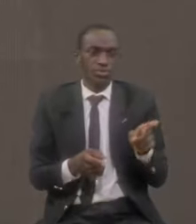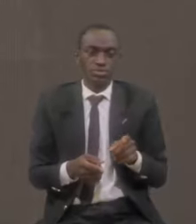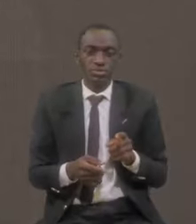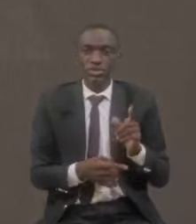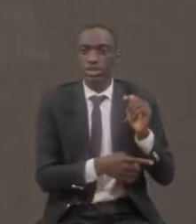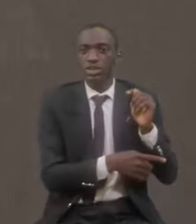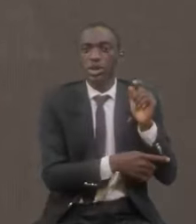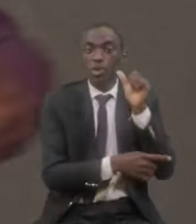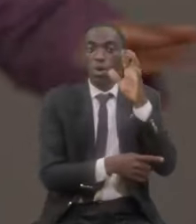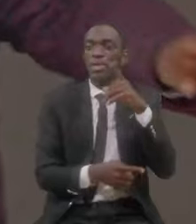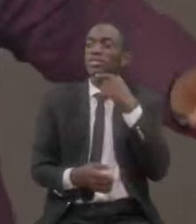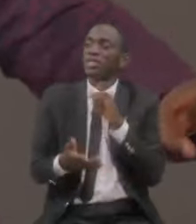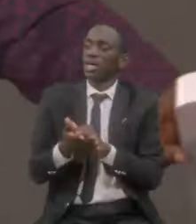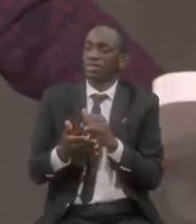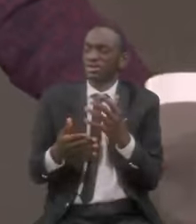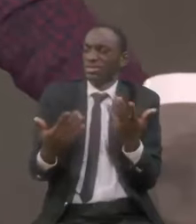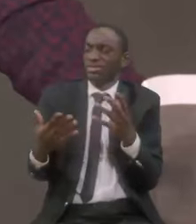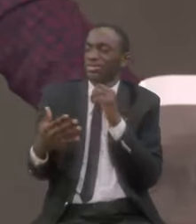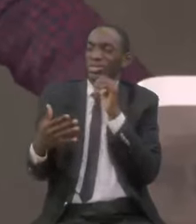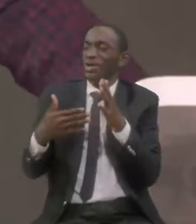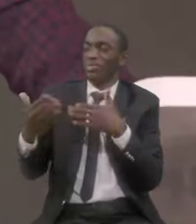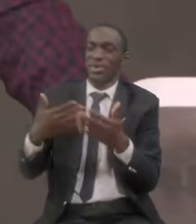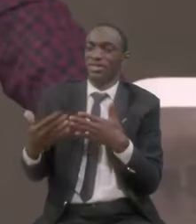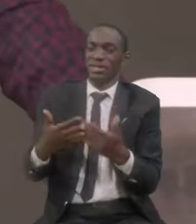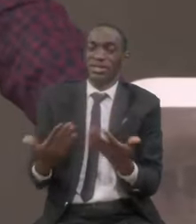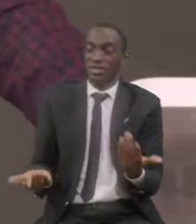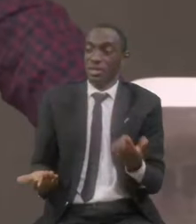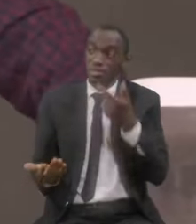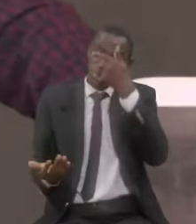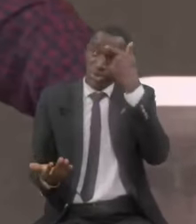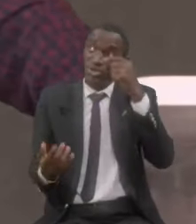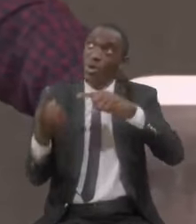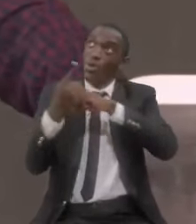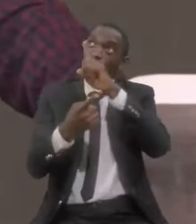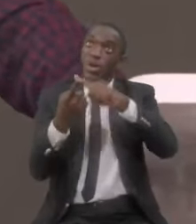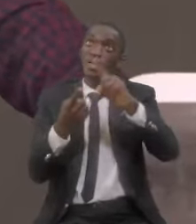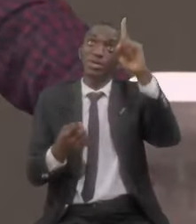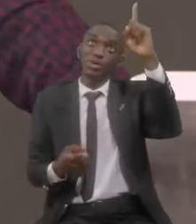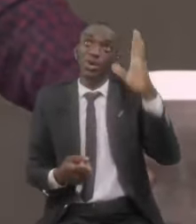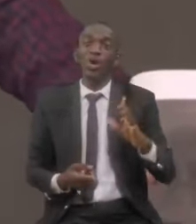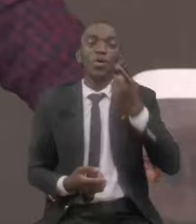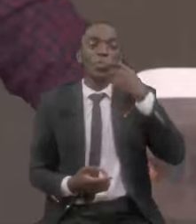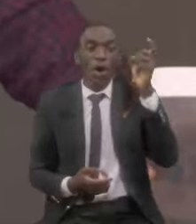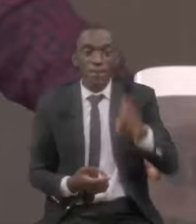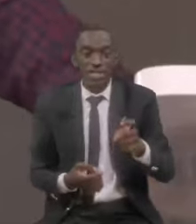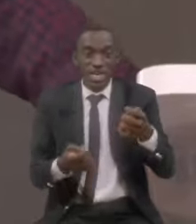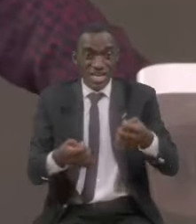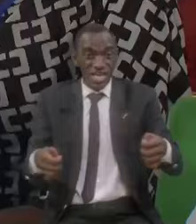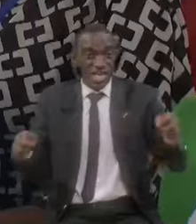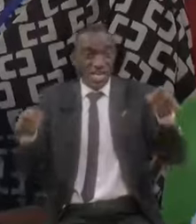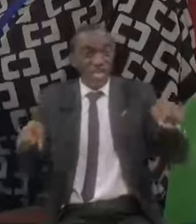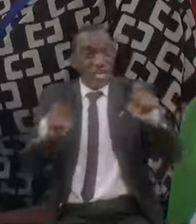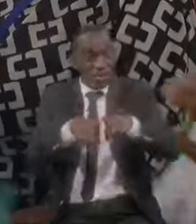compte pas. Hein? Parce que quand Dieu commande, même le diable